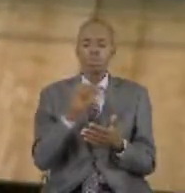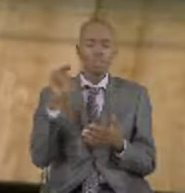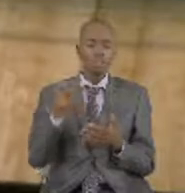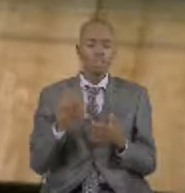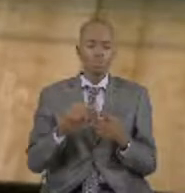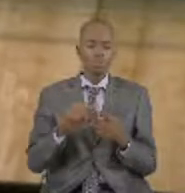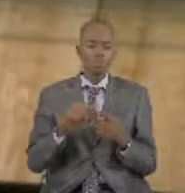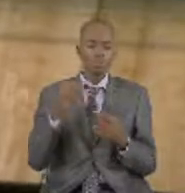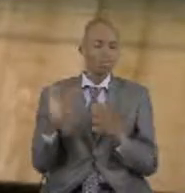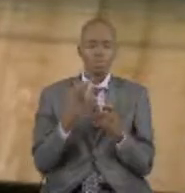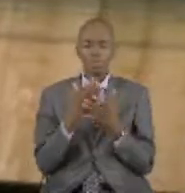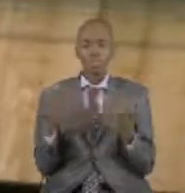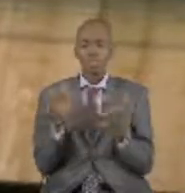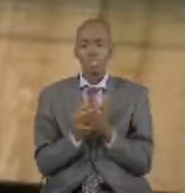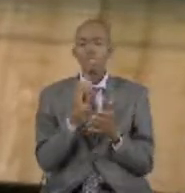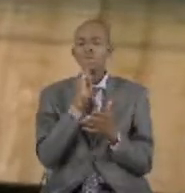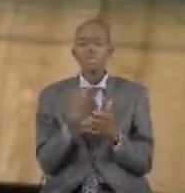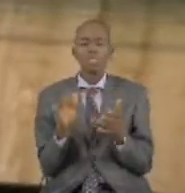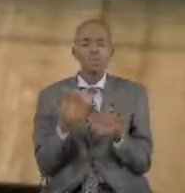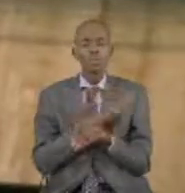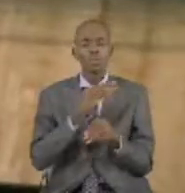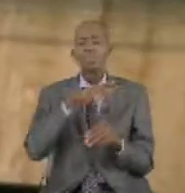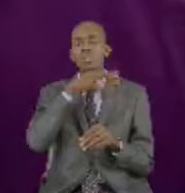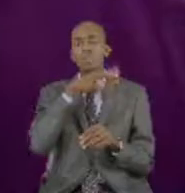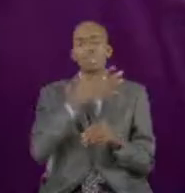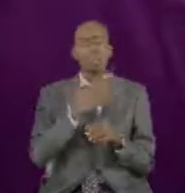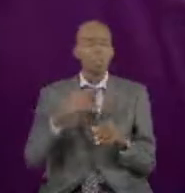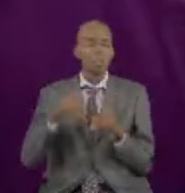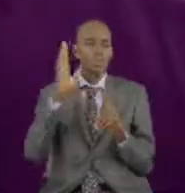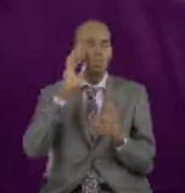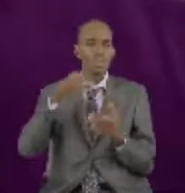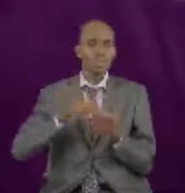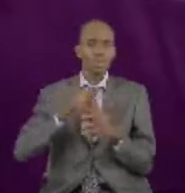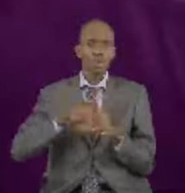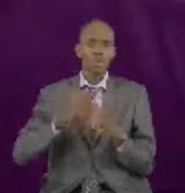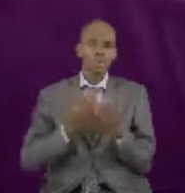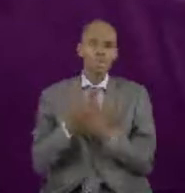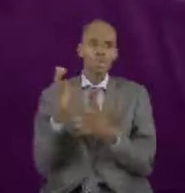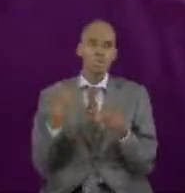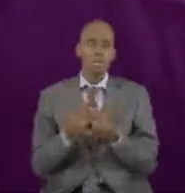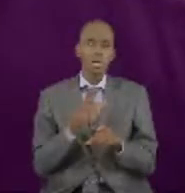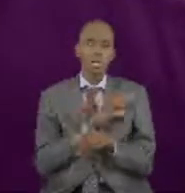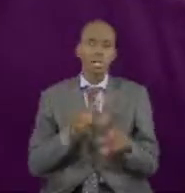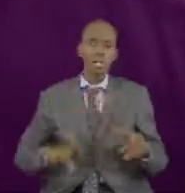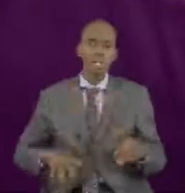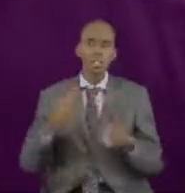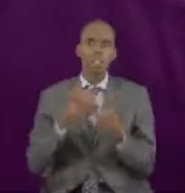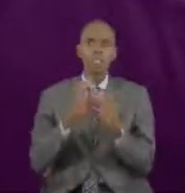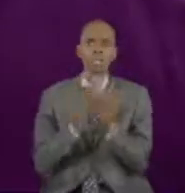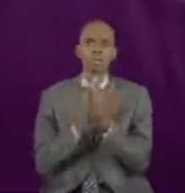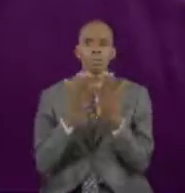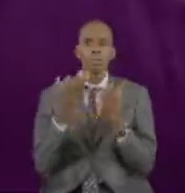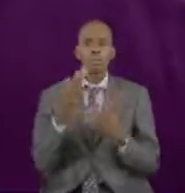transigeant temps mais j'ai retenu pour la vérité comme christophe voyez matthieu chapitre 22 matthieu chapitre